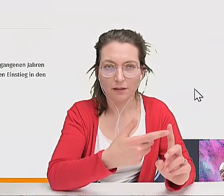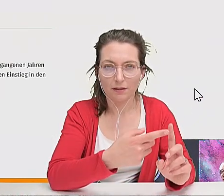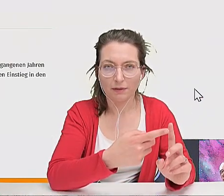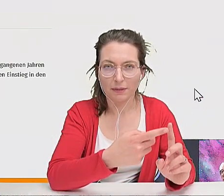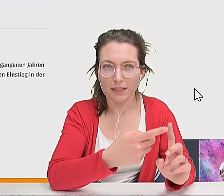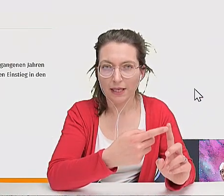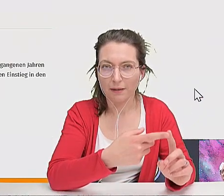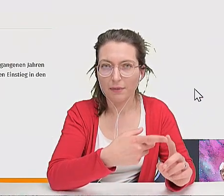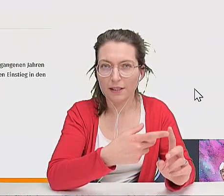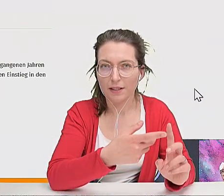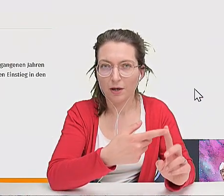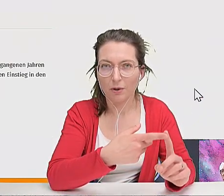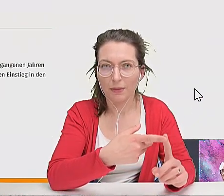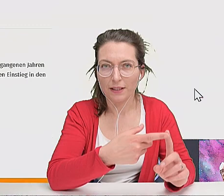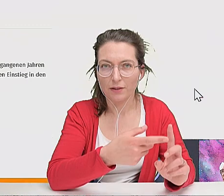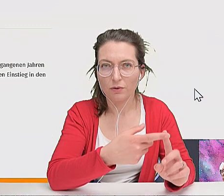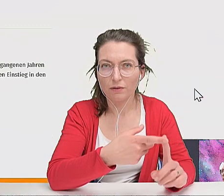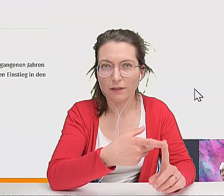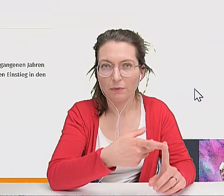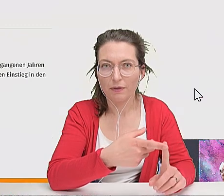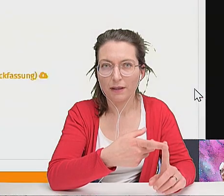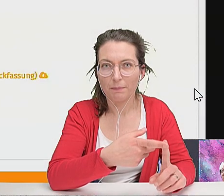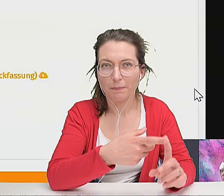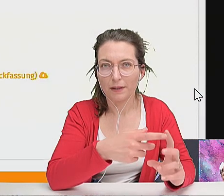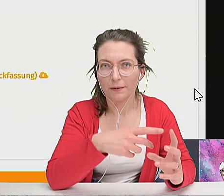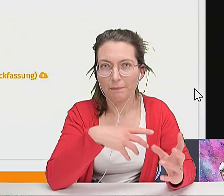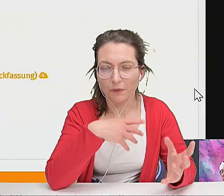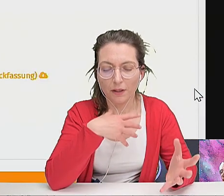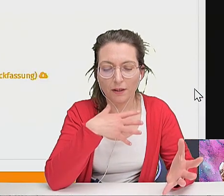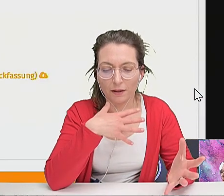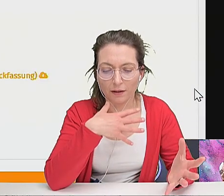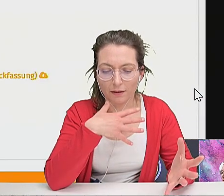mit, wenn man sich anmeldet, auch bei den Jugendwettbewerben